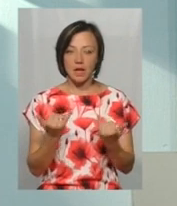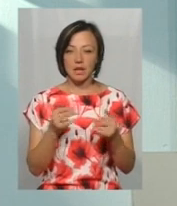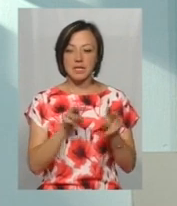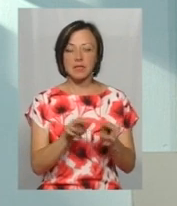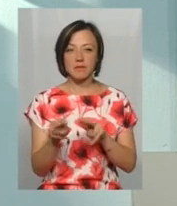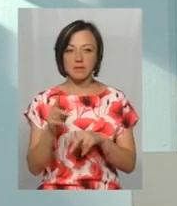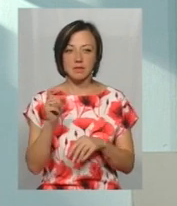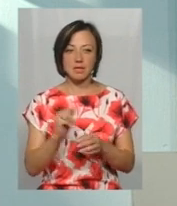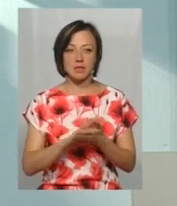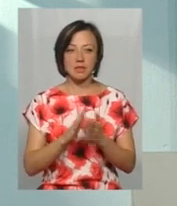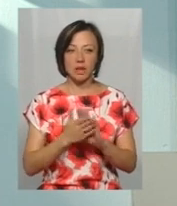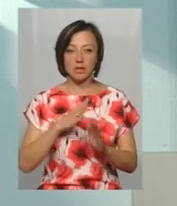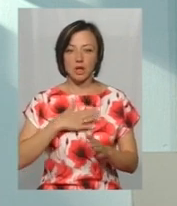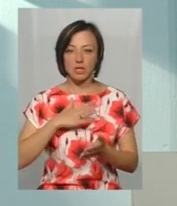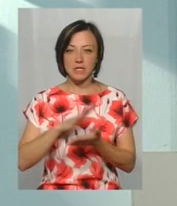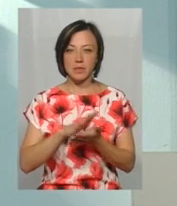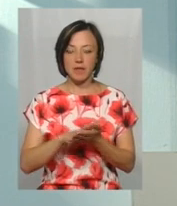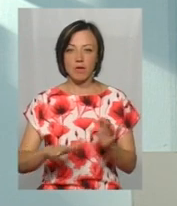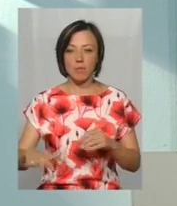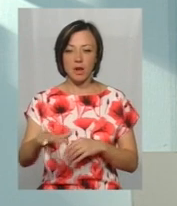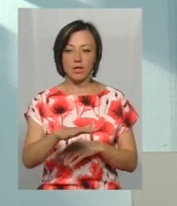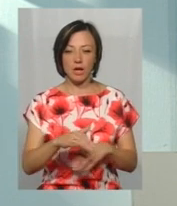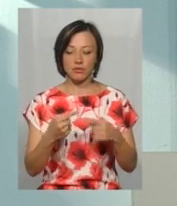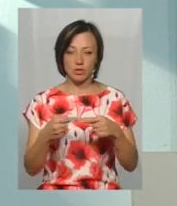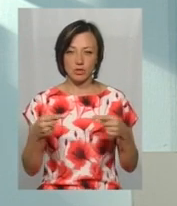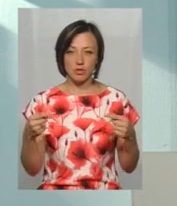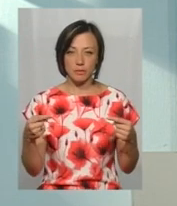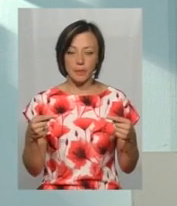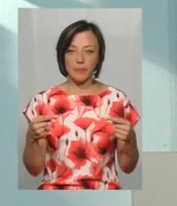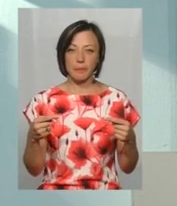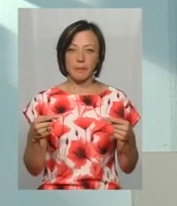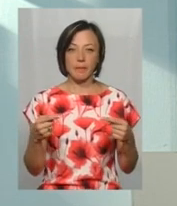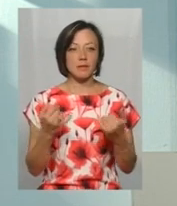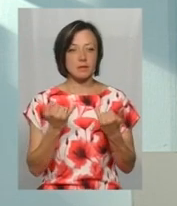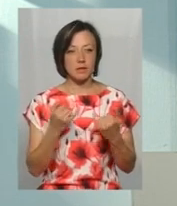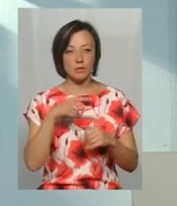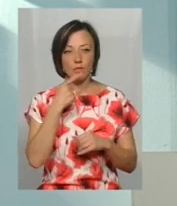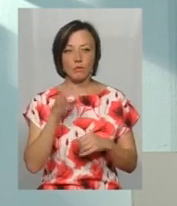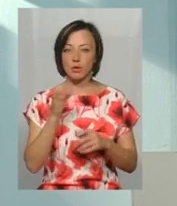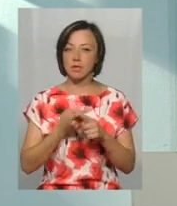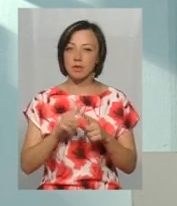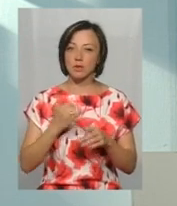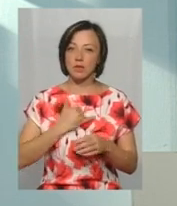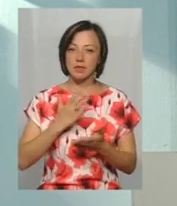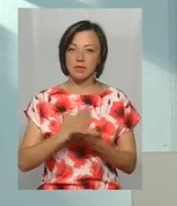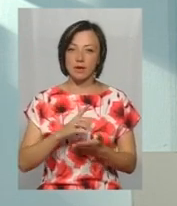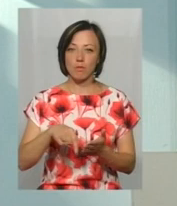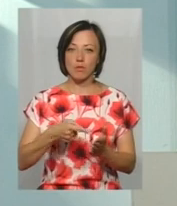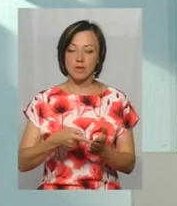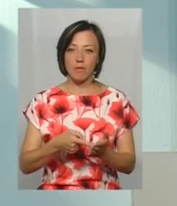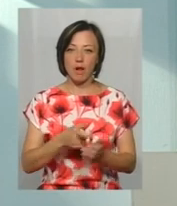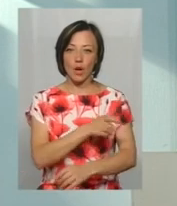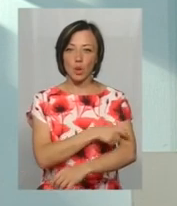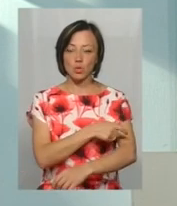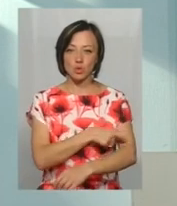дивляться за станом наших сміттєвих майданчиків, і не тільки сміттєвих, але зараз іде розмова про це. У нас є муніципальна дружина,